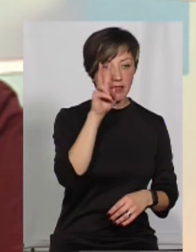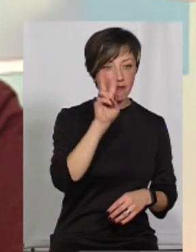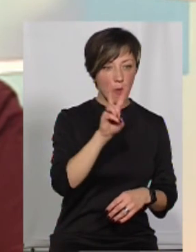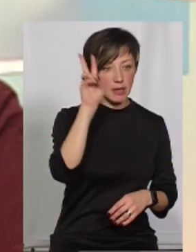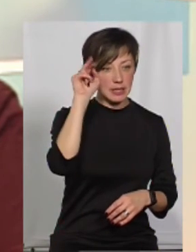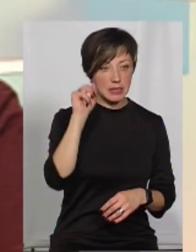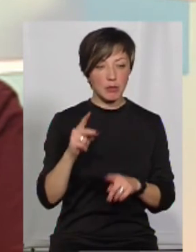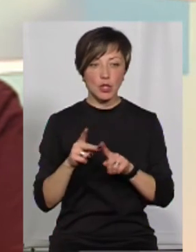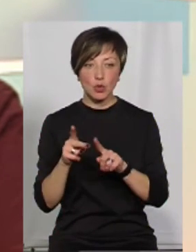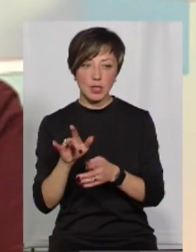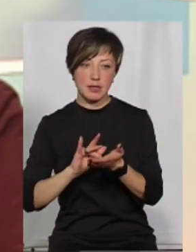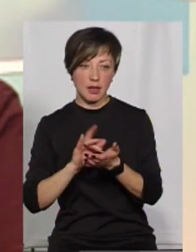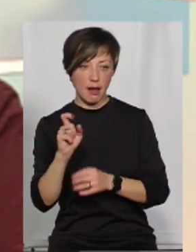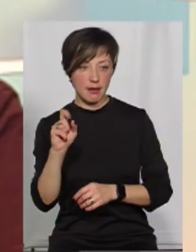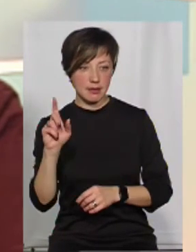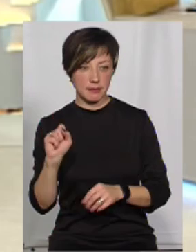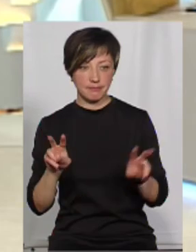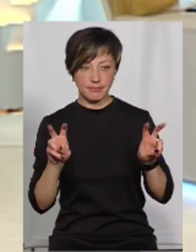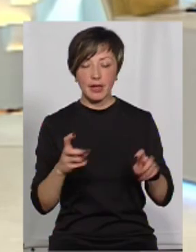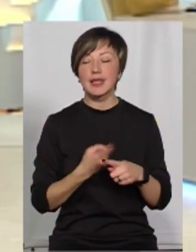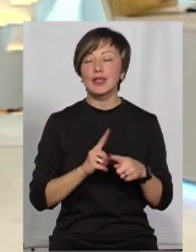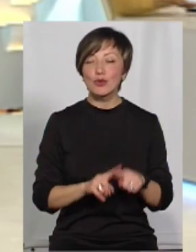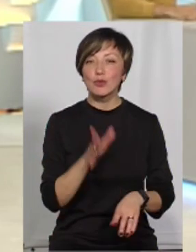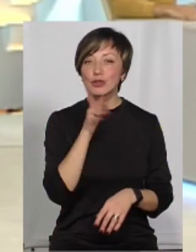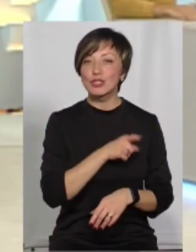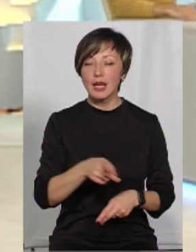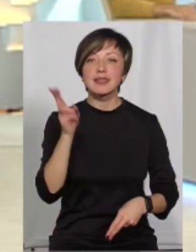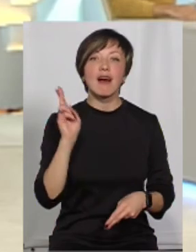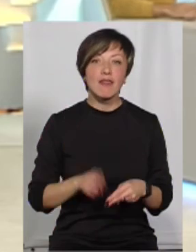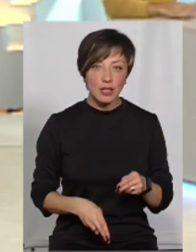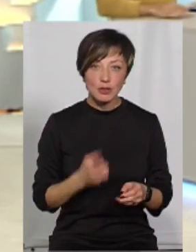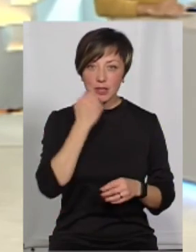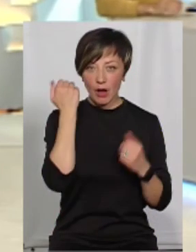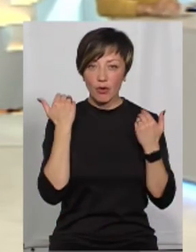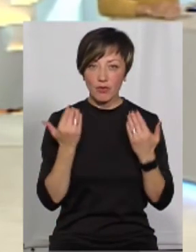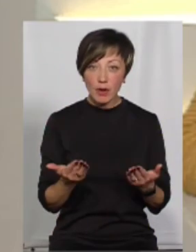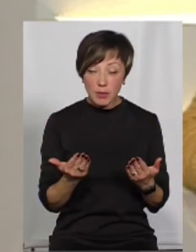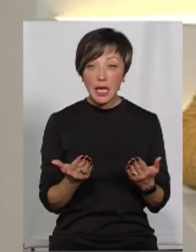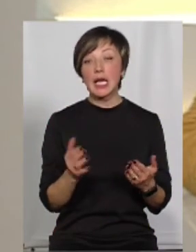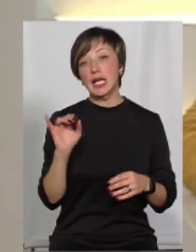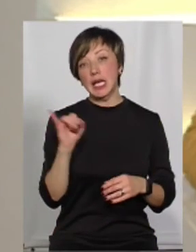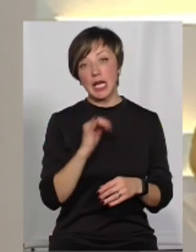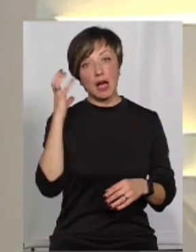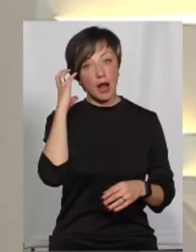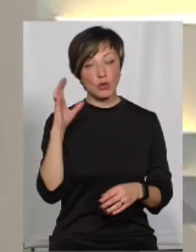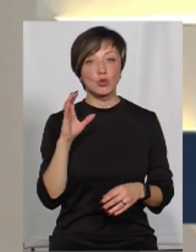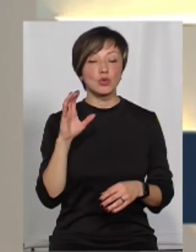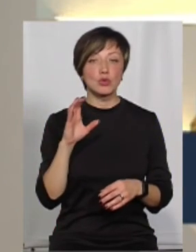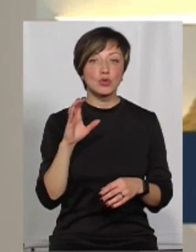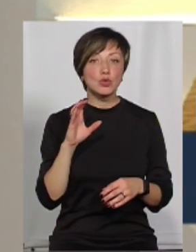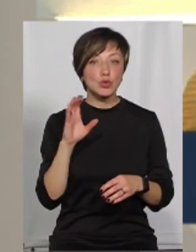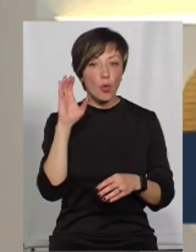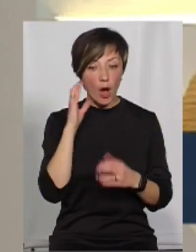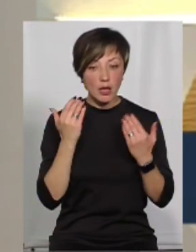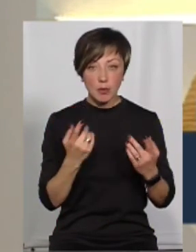і друге ми плануємо поставити «Циганку Азу». Дякую. На цьому час нашого ефіру завершився. Дякую нашим глядачам та радіослухачам. Нагадаю,